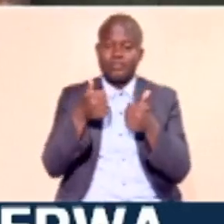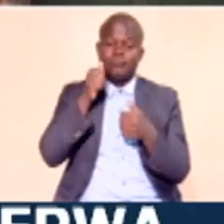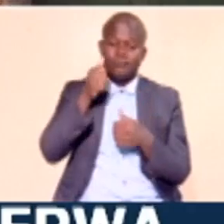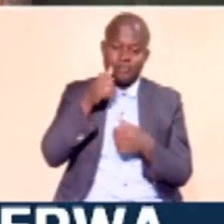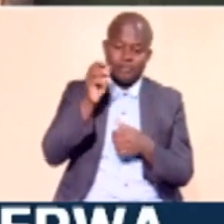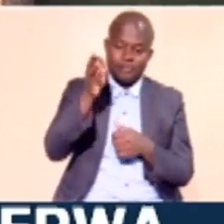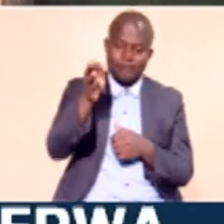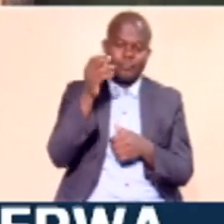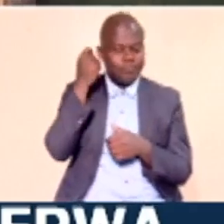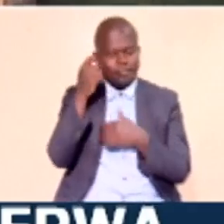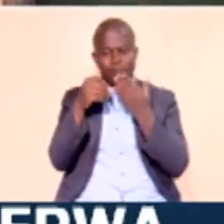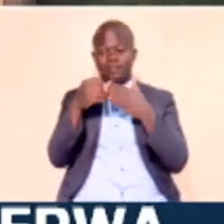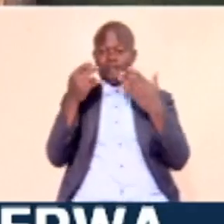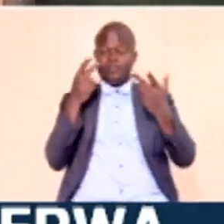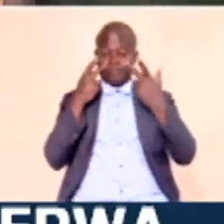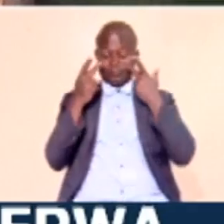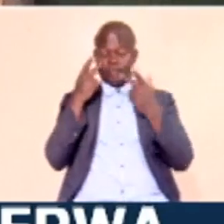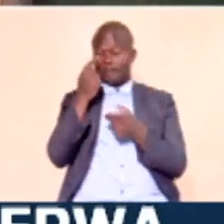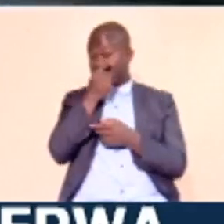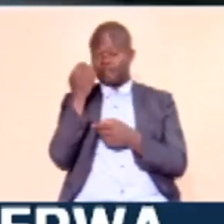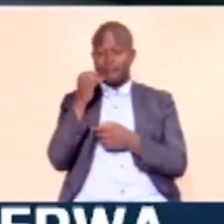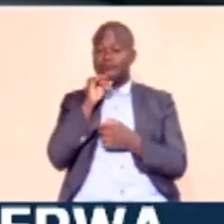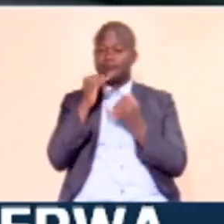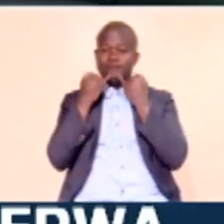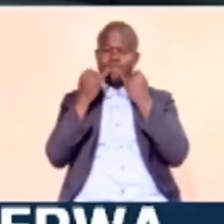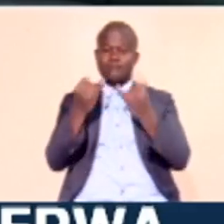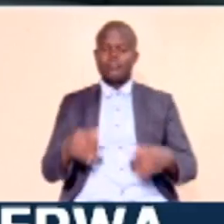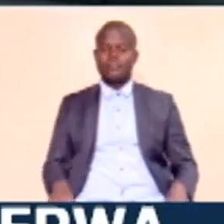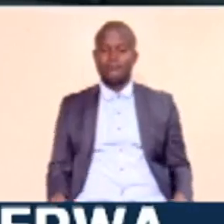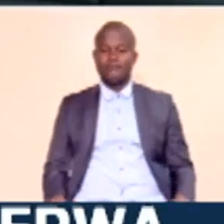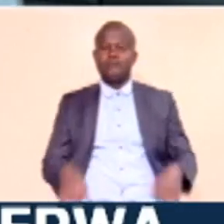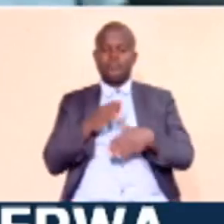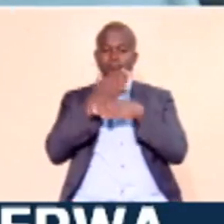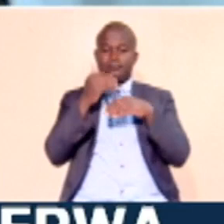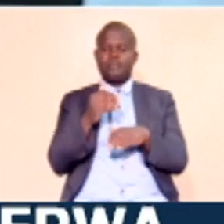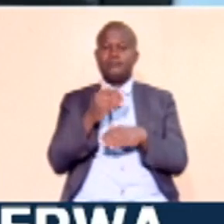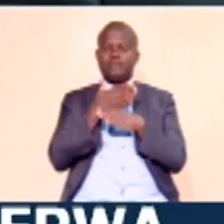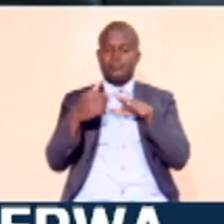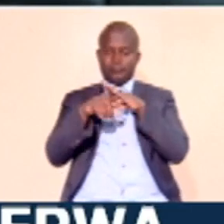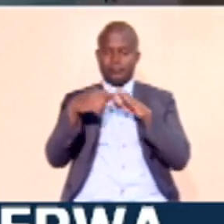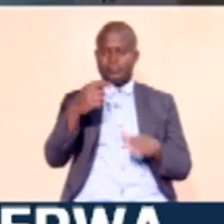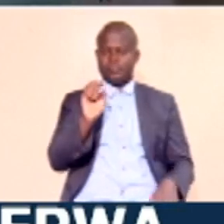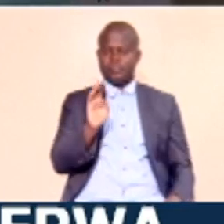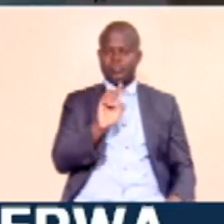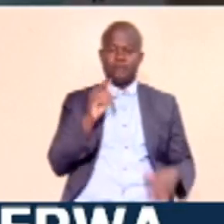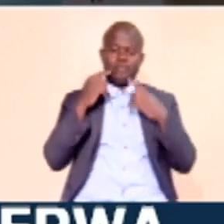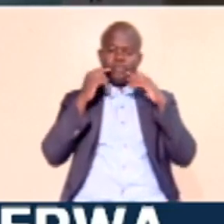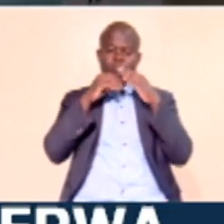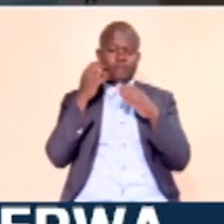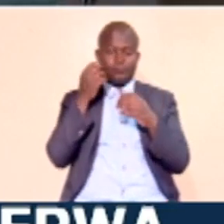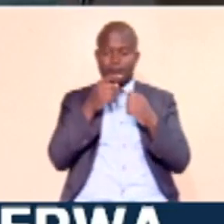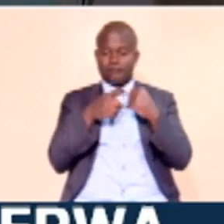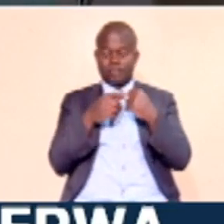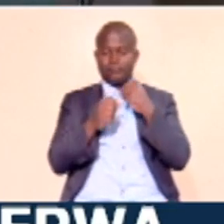bundi, byari byose bibona ku maso niyo atabikubwira. Minisitiri w'ubutegetsi bw'igihugu Gatabazi Jean Marie Vianney avuga ko muri Kamena na Nyakanga uyu